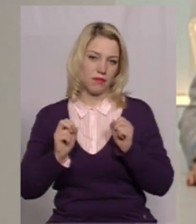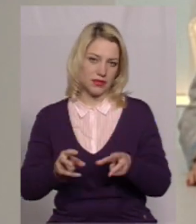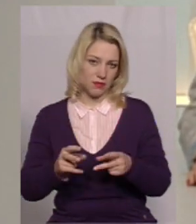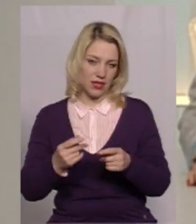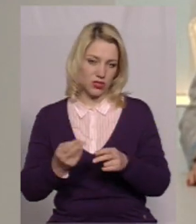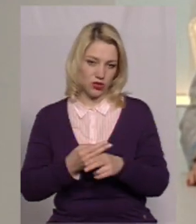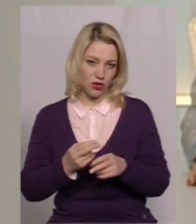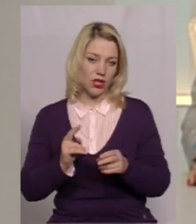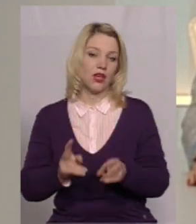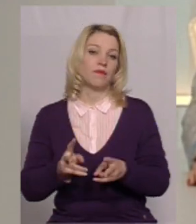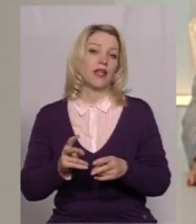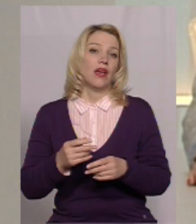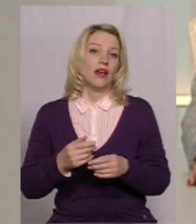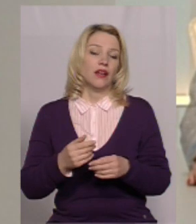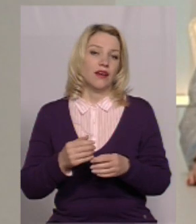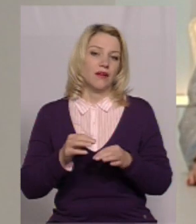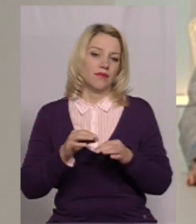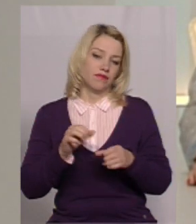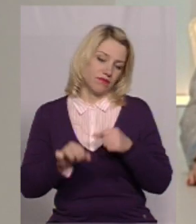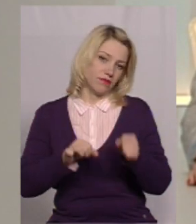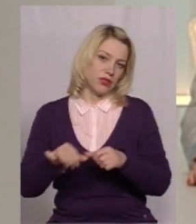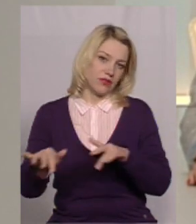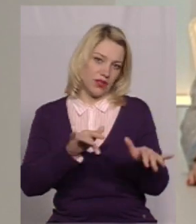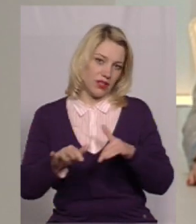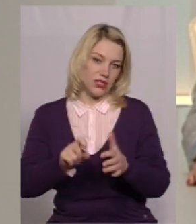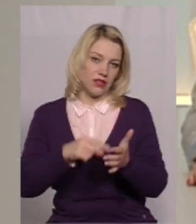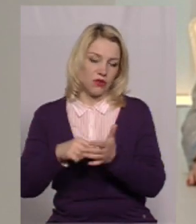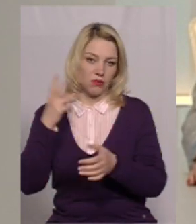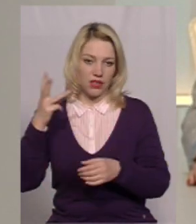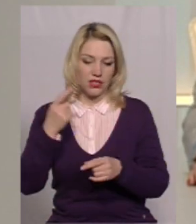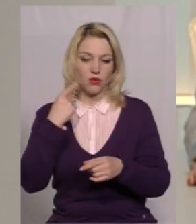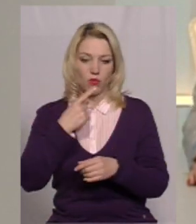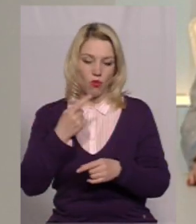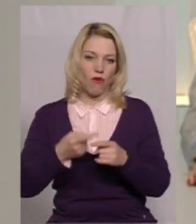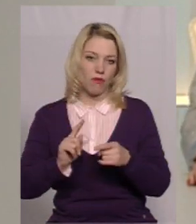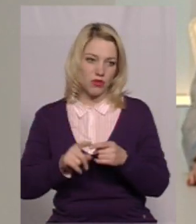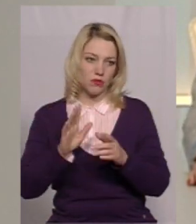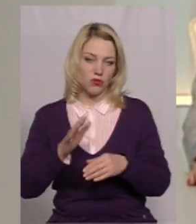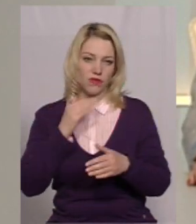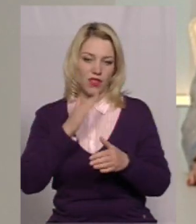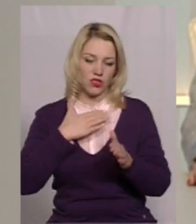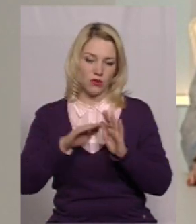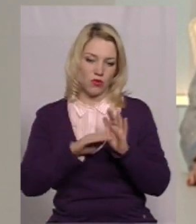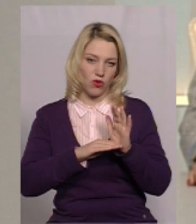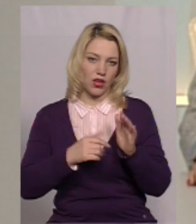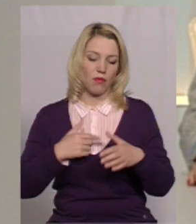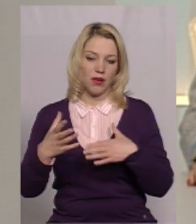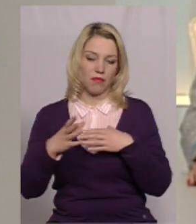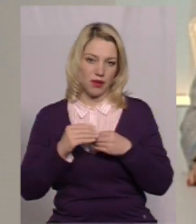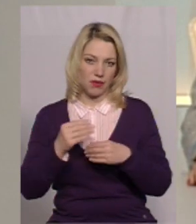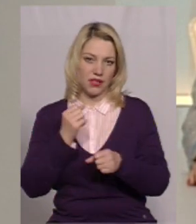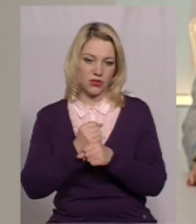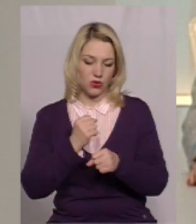комфортно пересуватися містом. Мова про це піде у сьогоднішній програмі. Ми з Оксаною Фіновською працюємо для вас